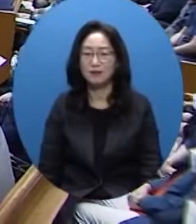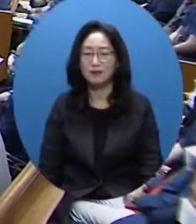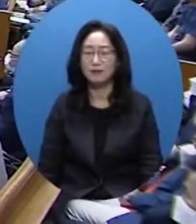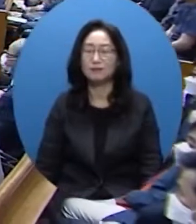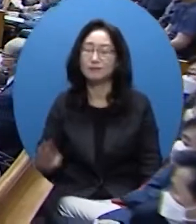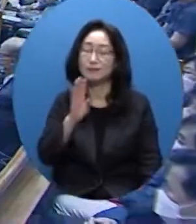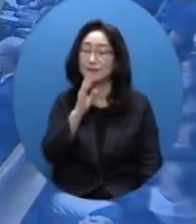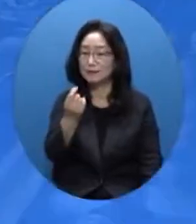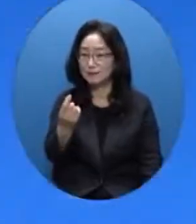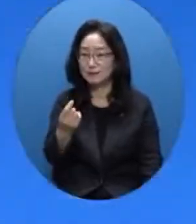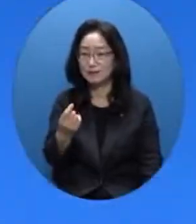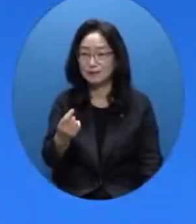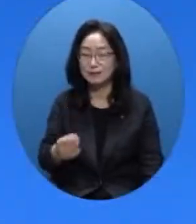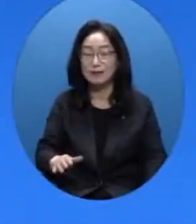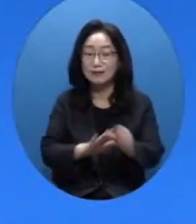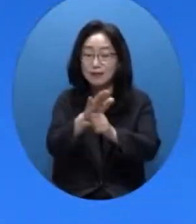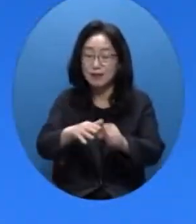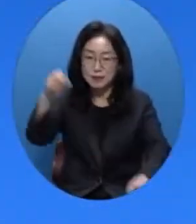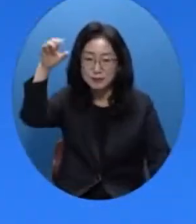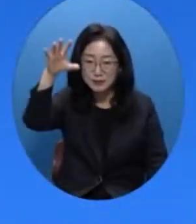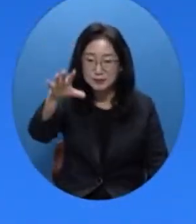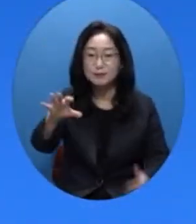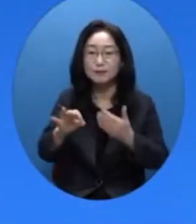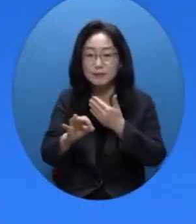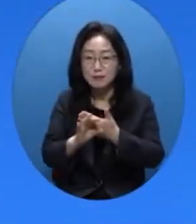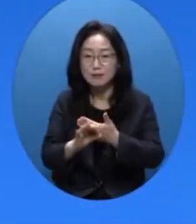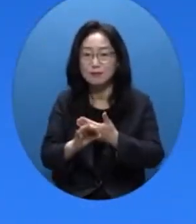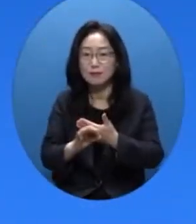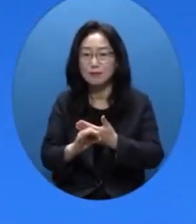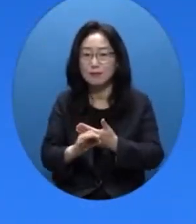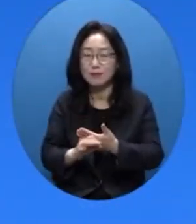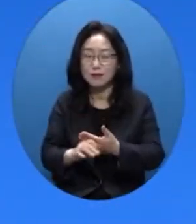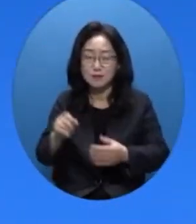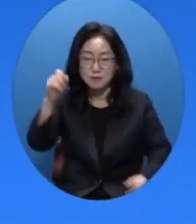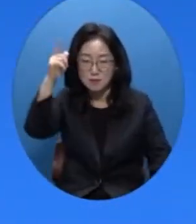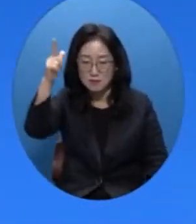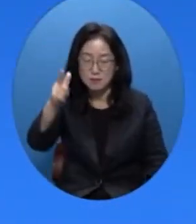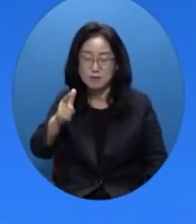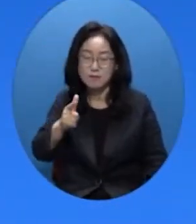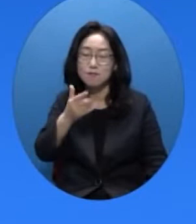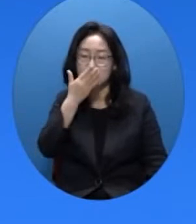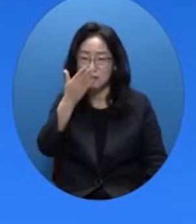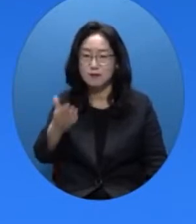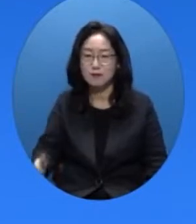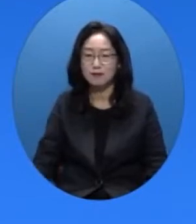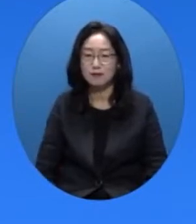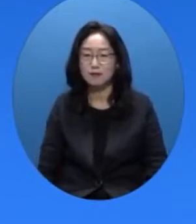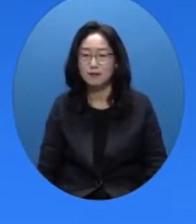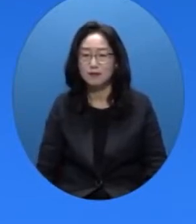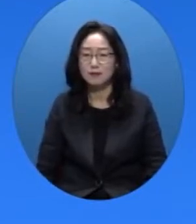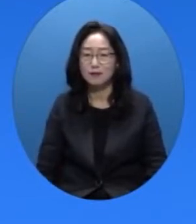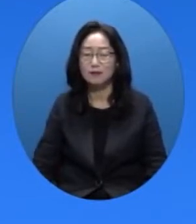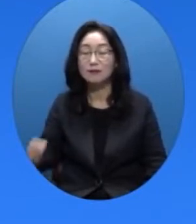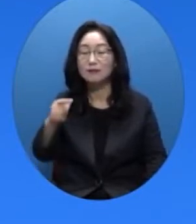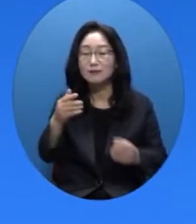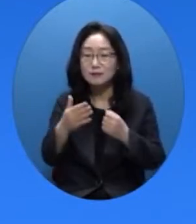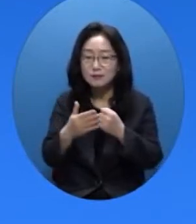그렇습니다 사랑의 빛이 붙여 주기만 하면 여튼 위대한 역사가 일어나는 것입니다 그러므로